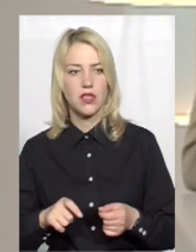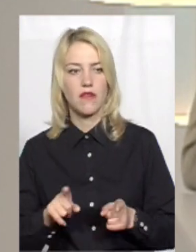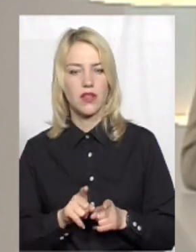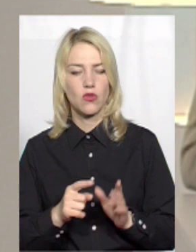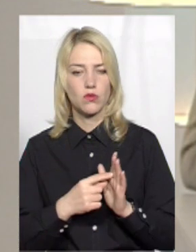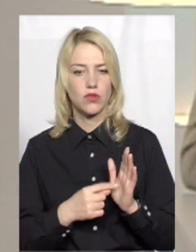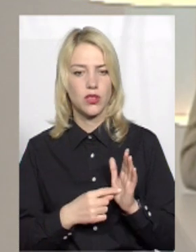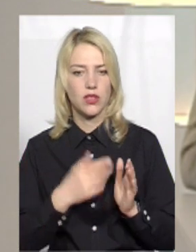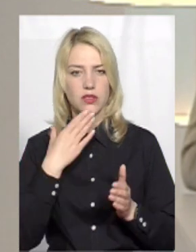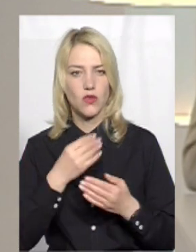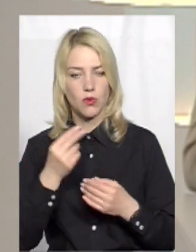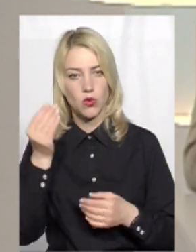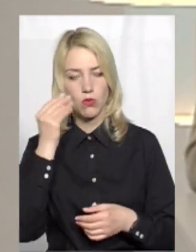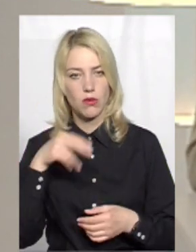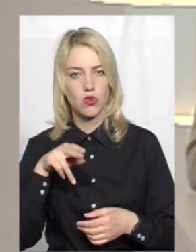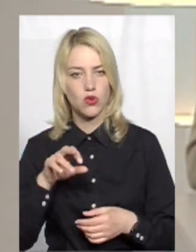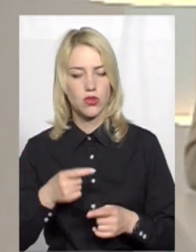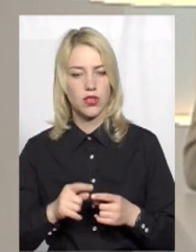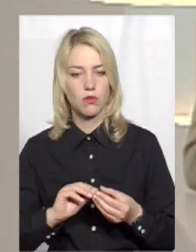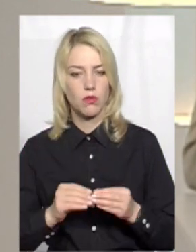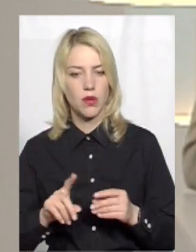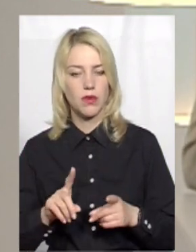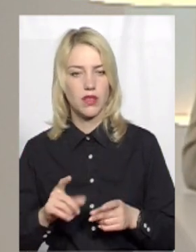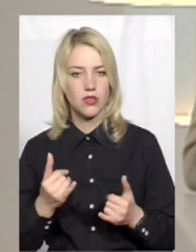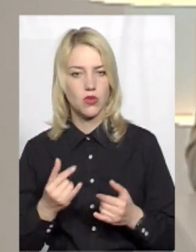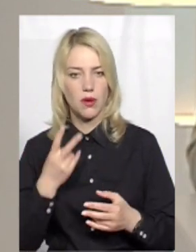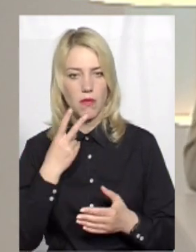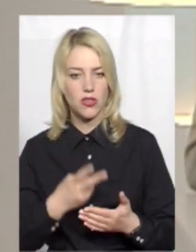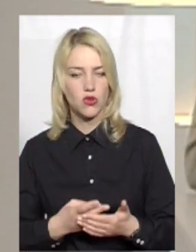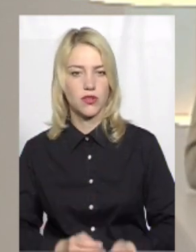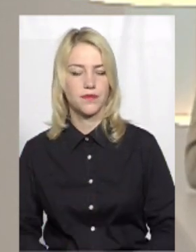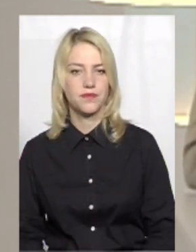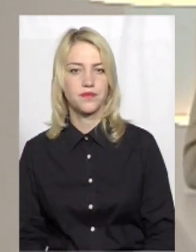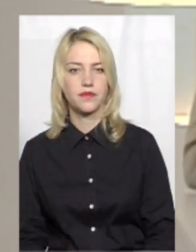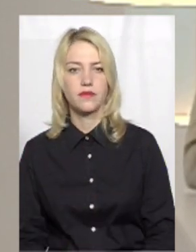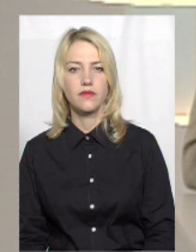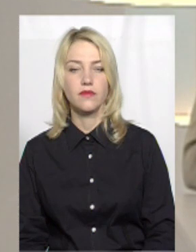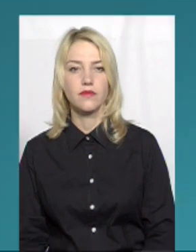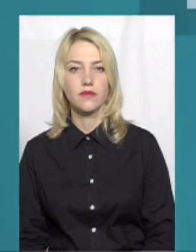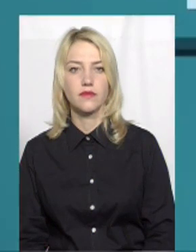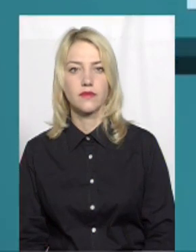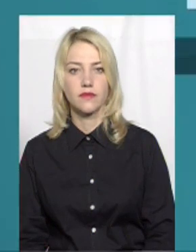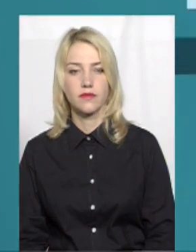також поділились своїми думками щодо тих проблем, які сьогодні вони бачать. Давайте подивимося їх в коментарі.